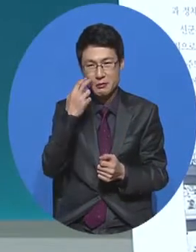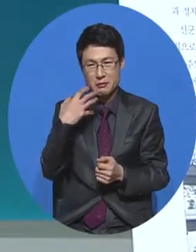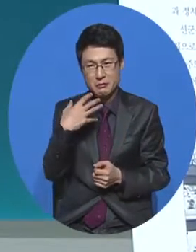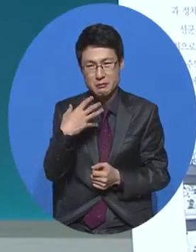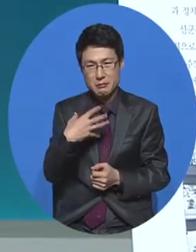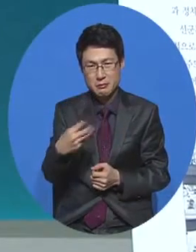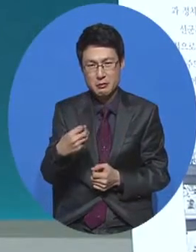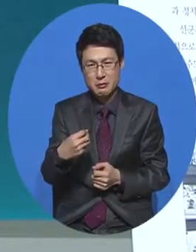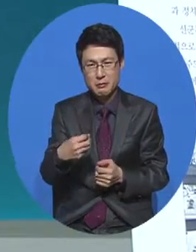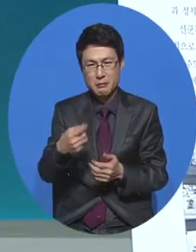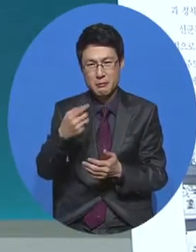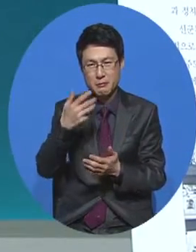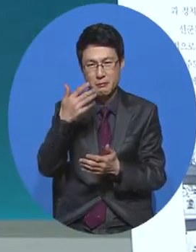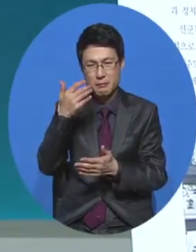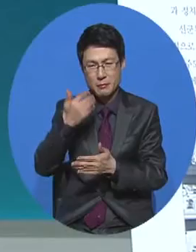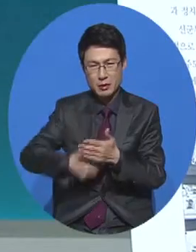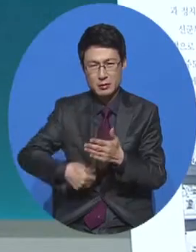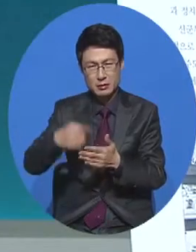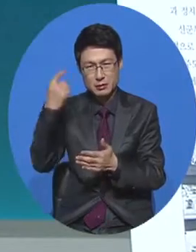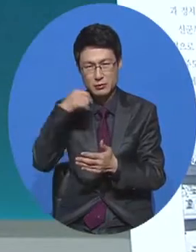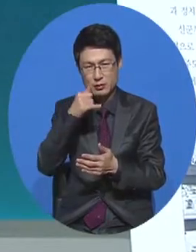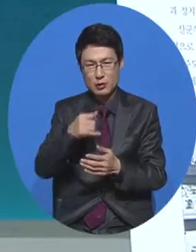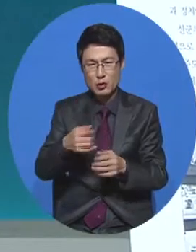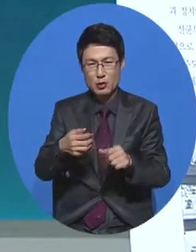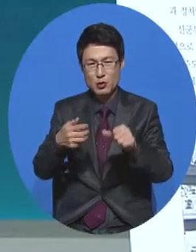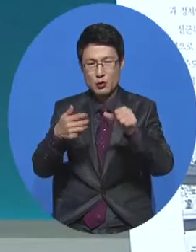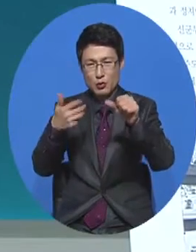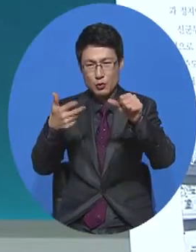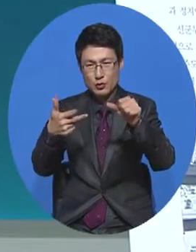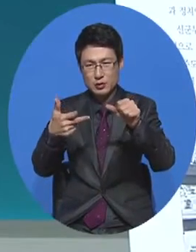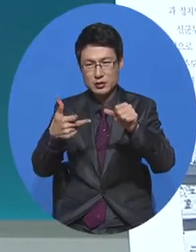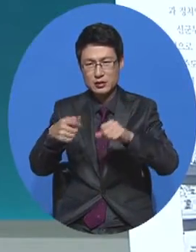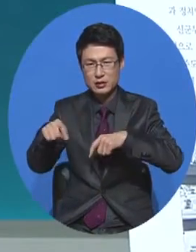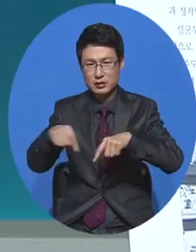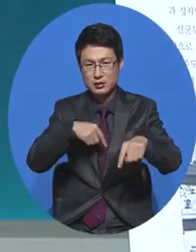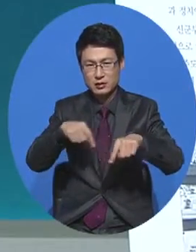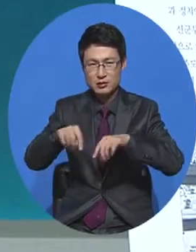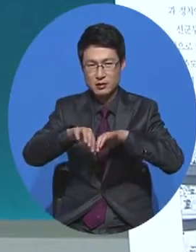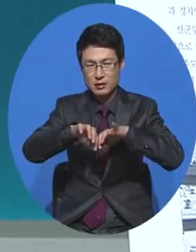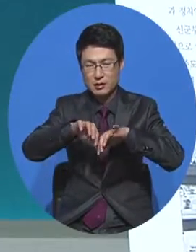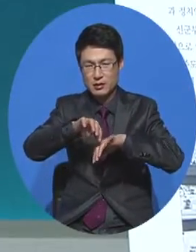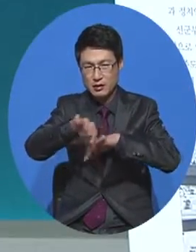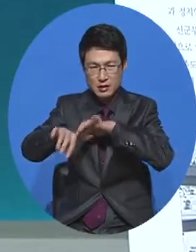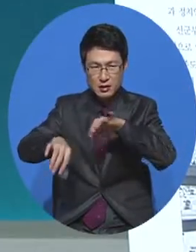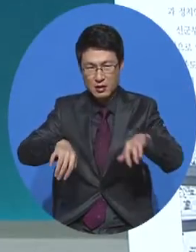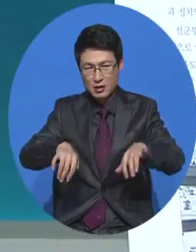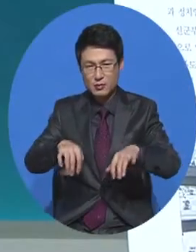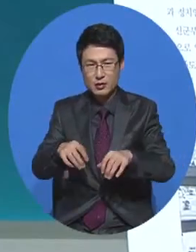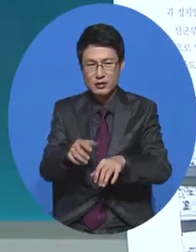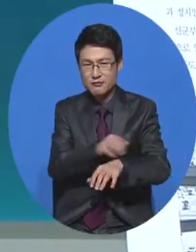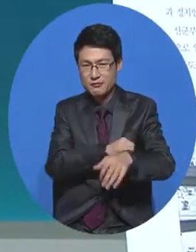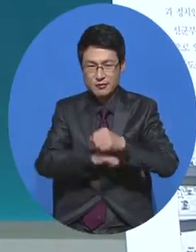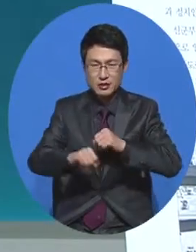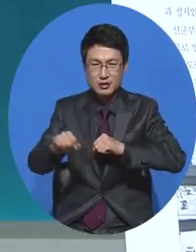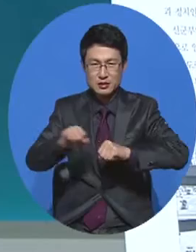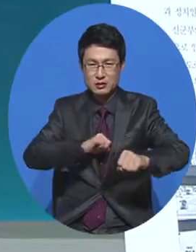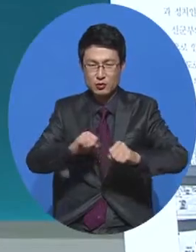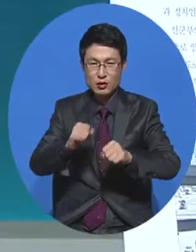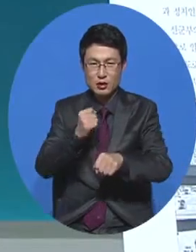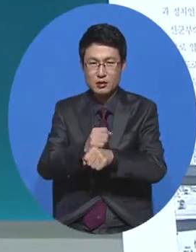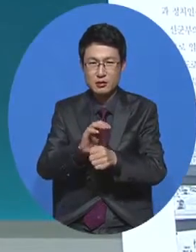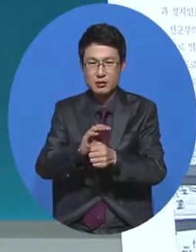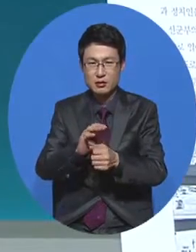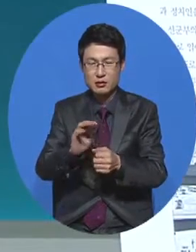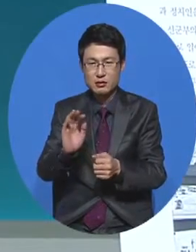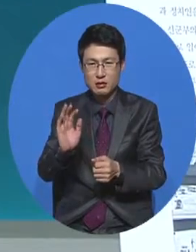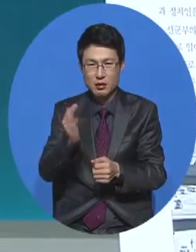눈치가 보이는 데요 용어를 517 정치적 개입을 본격화 하엿다 라고 하는 이용으로 개 험 이라고